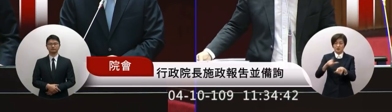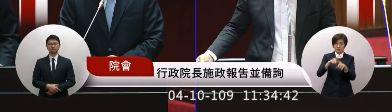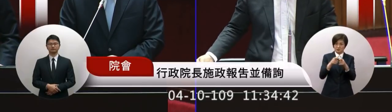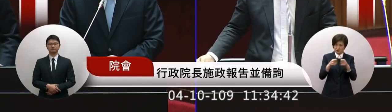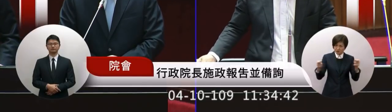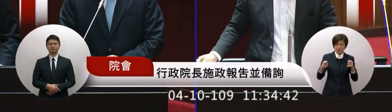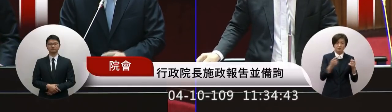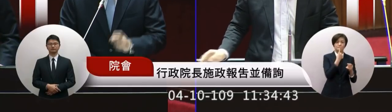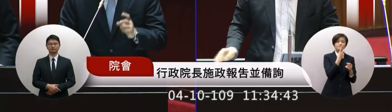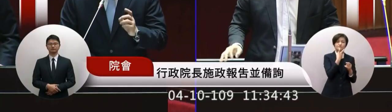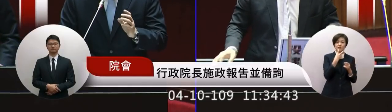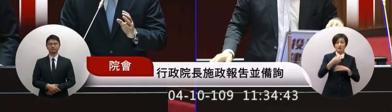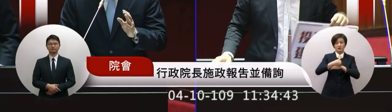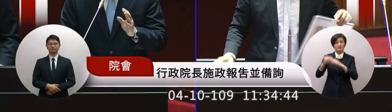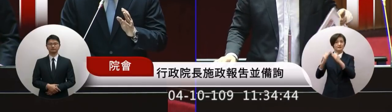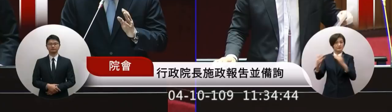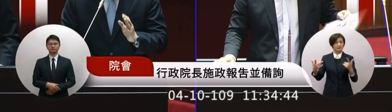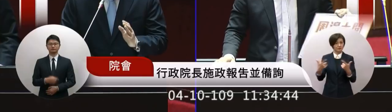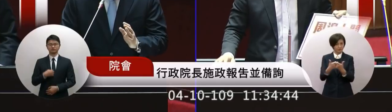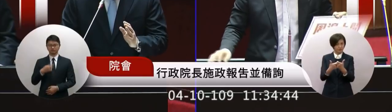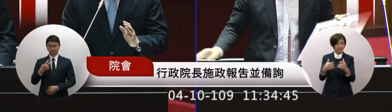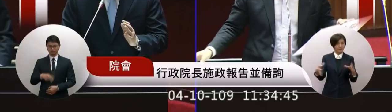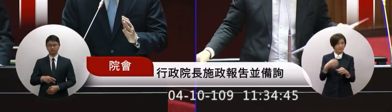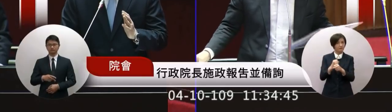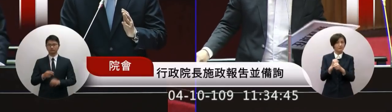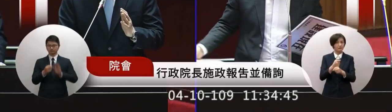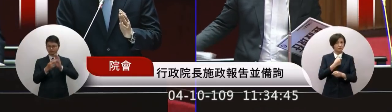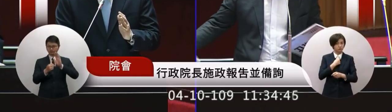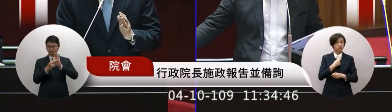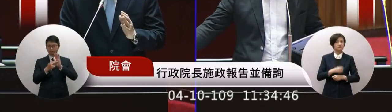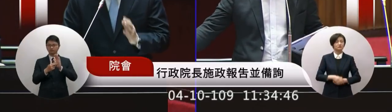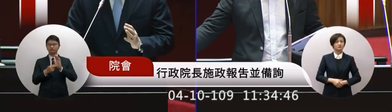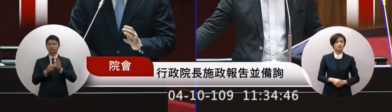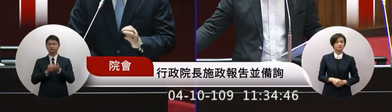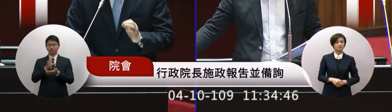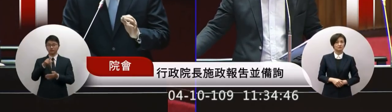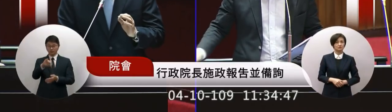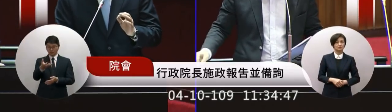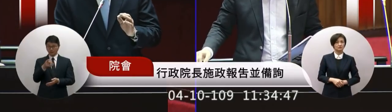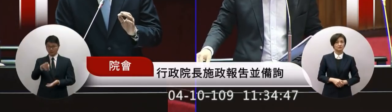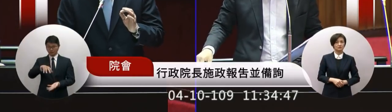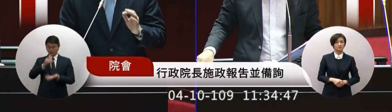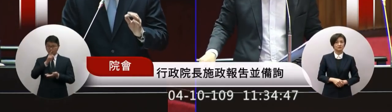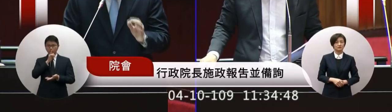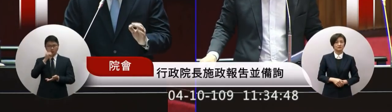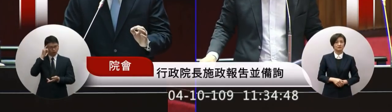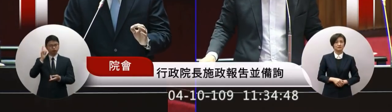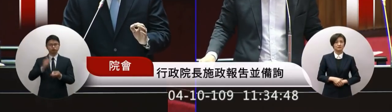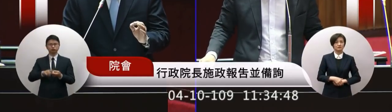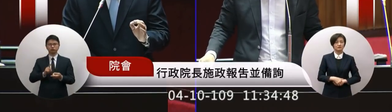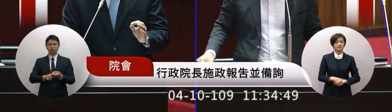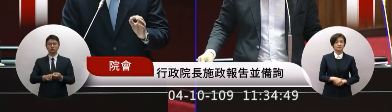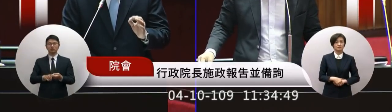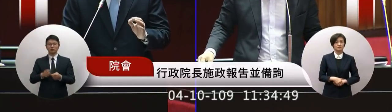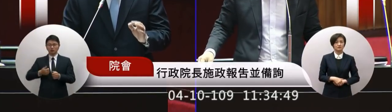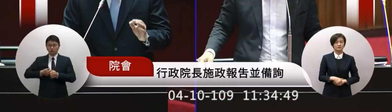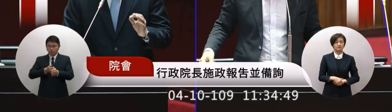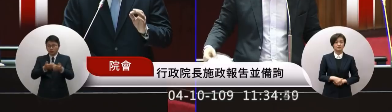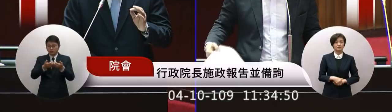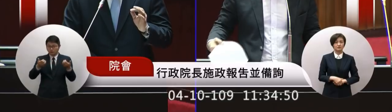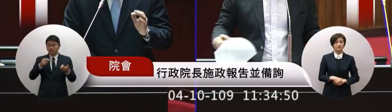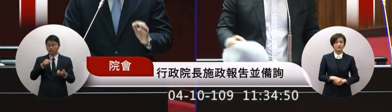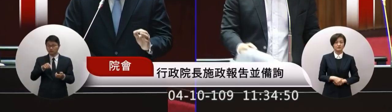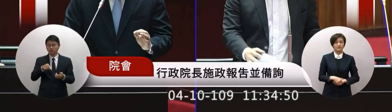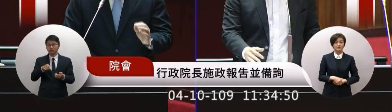方来配合的。 那是我甲委员简单说明一下，你讲的足正确咯，其实堆分啦。为什